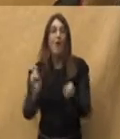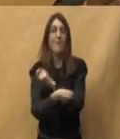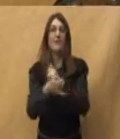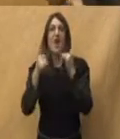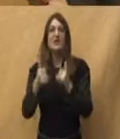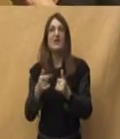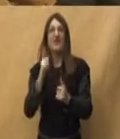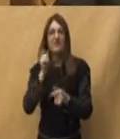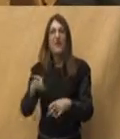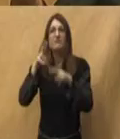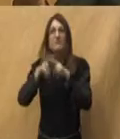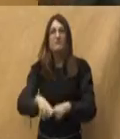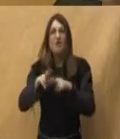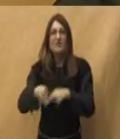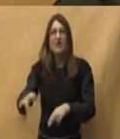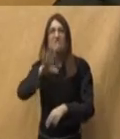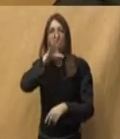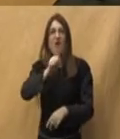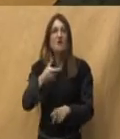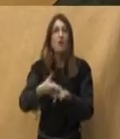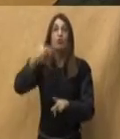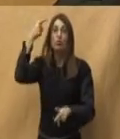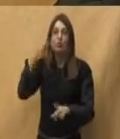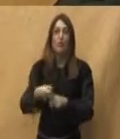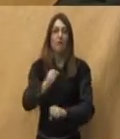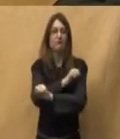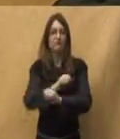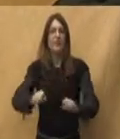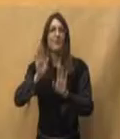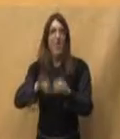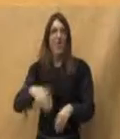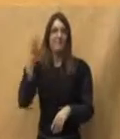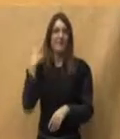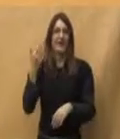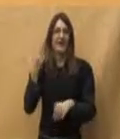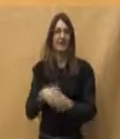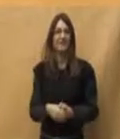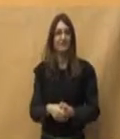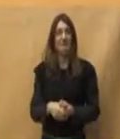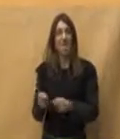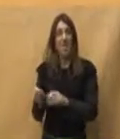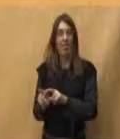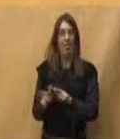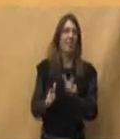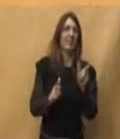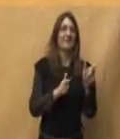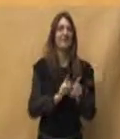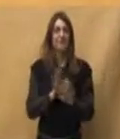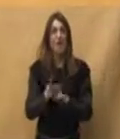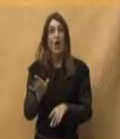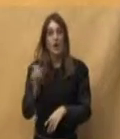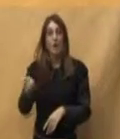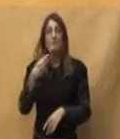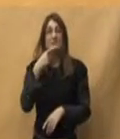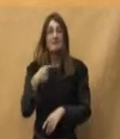do dramatičnih posljedica, psi su postali dvostruko debeli nego što su prije. Vi me odvodite sa teme, ali dobro, to ste jako